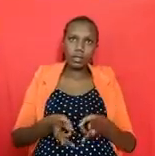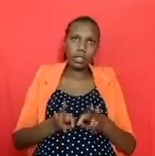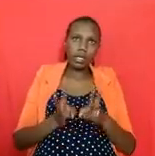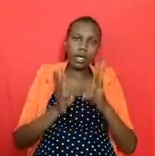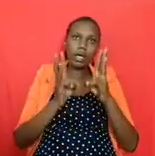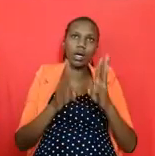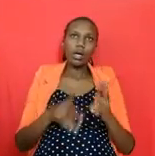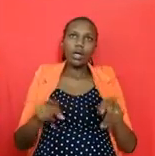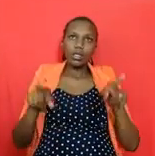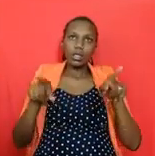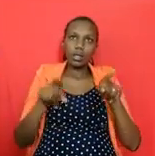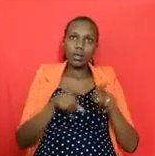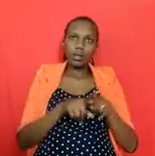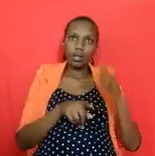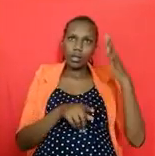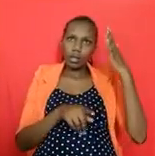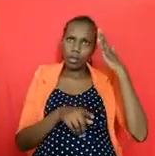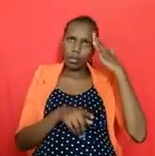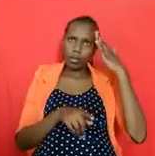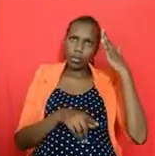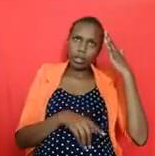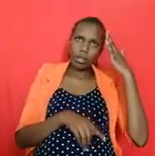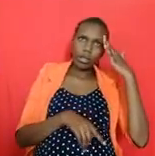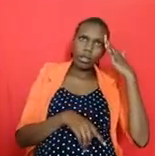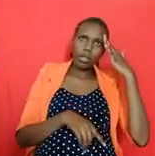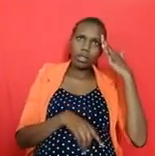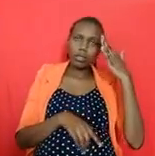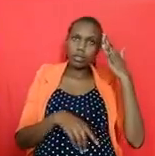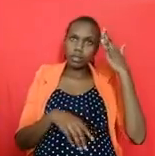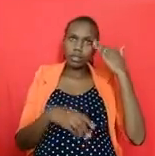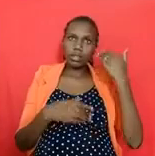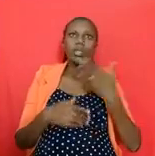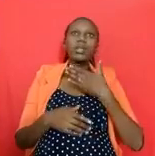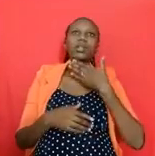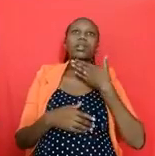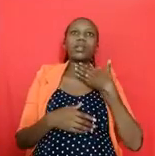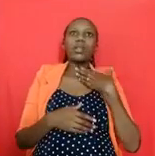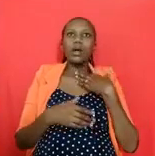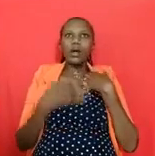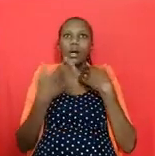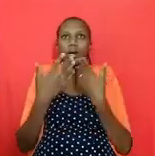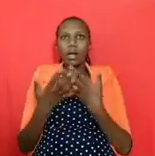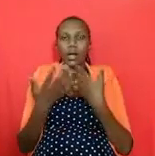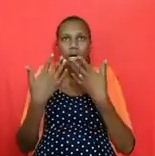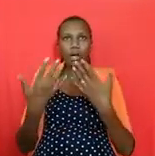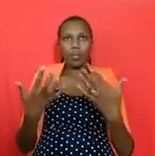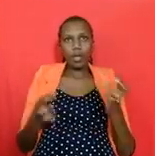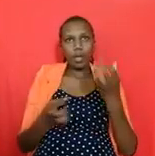Yeah.